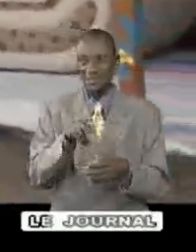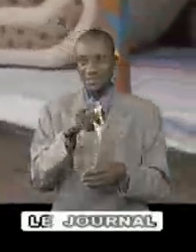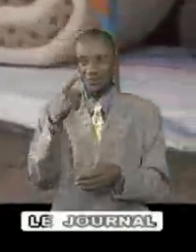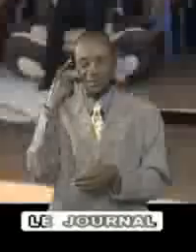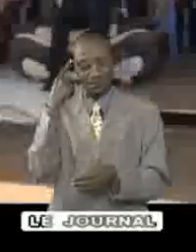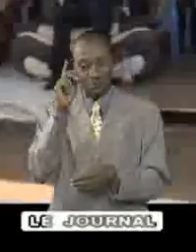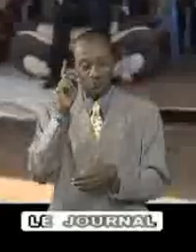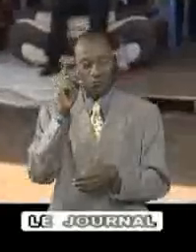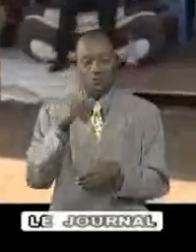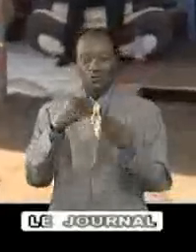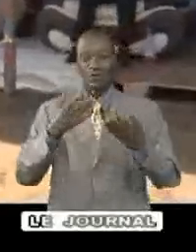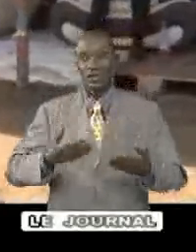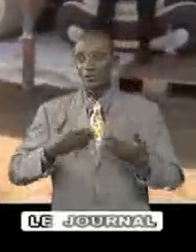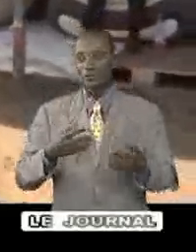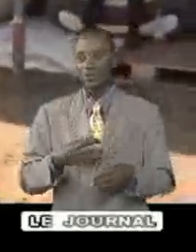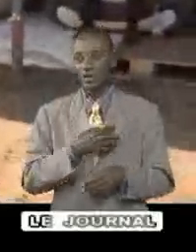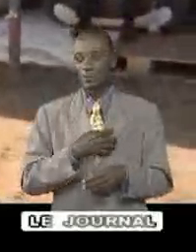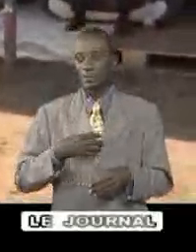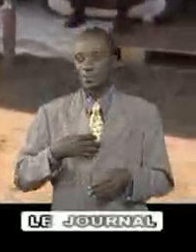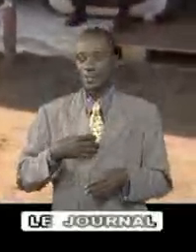l'épouse du chef de l'État.